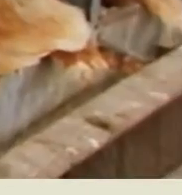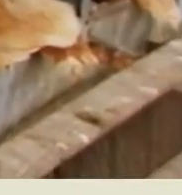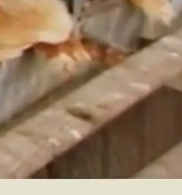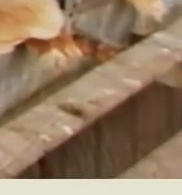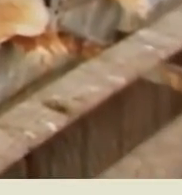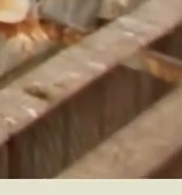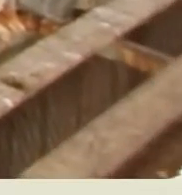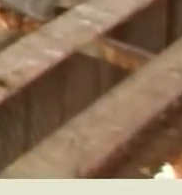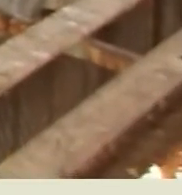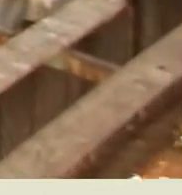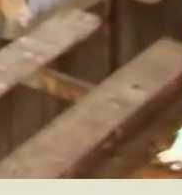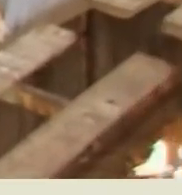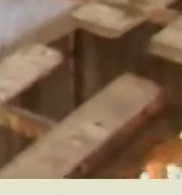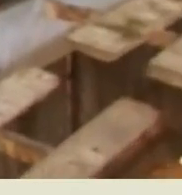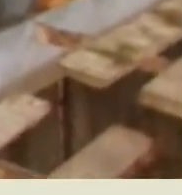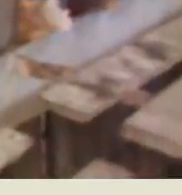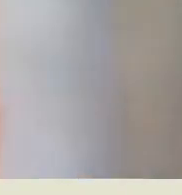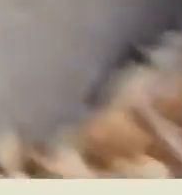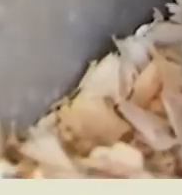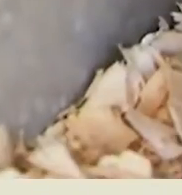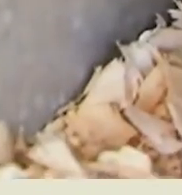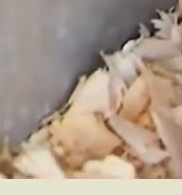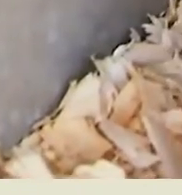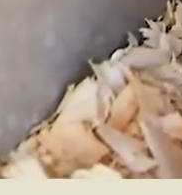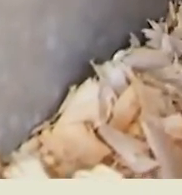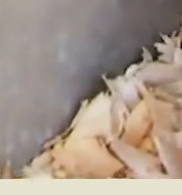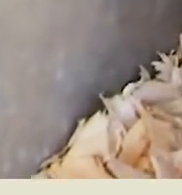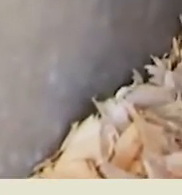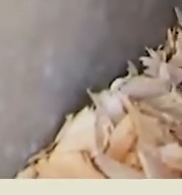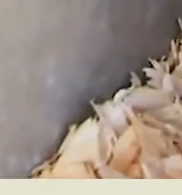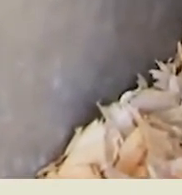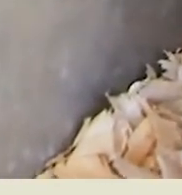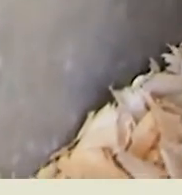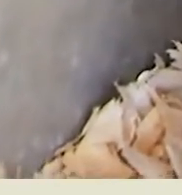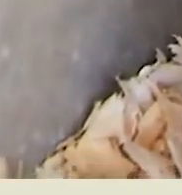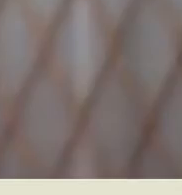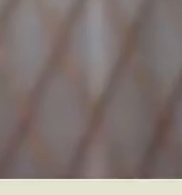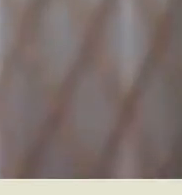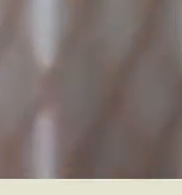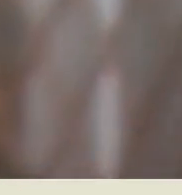Thank you.